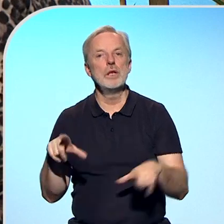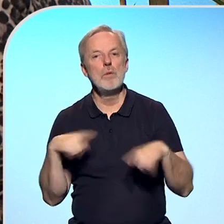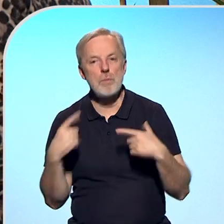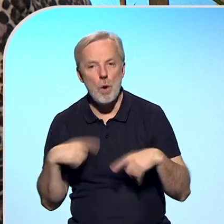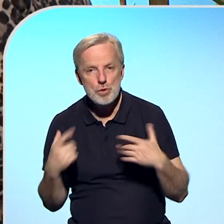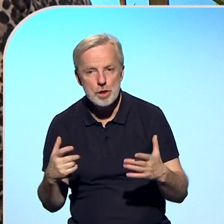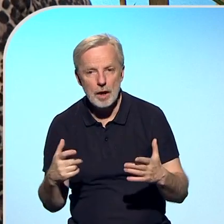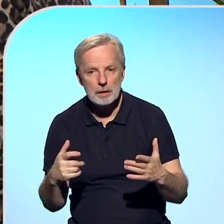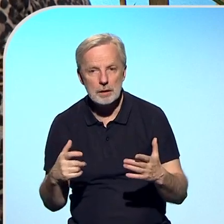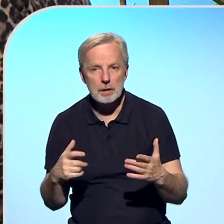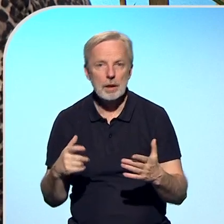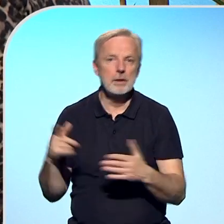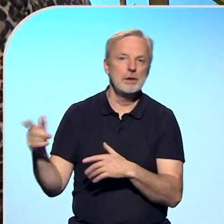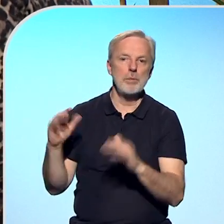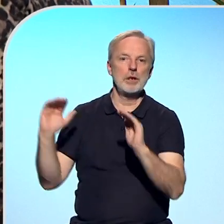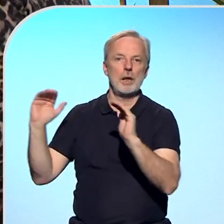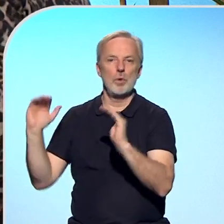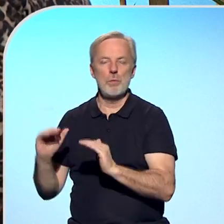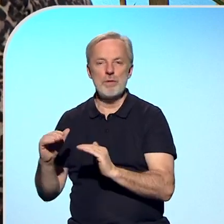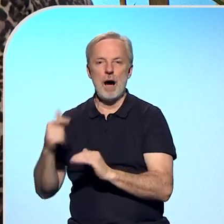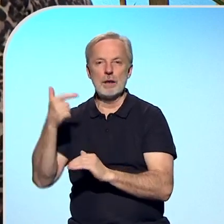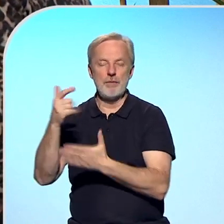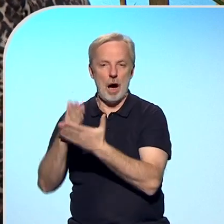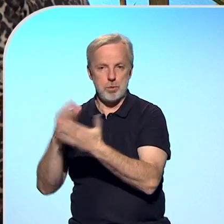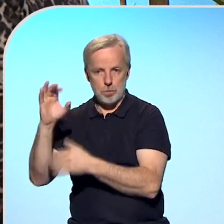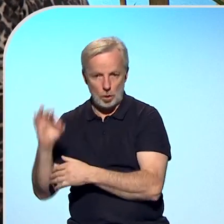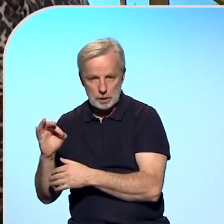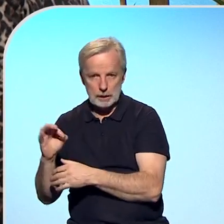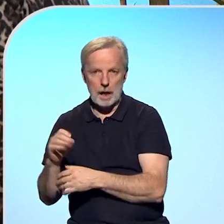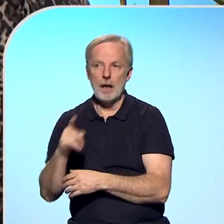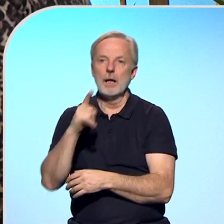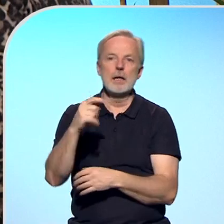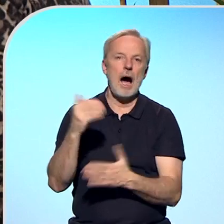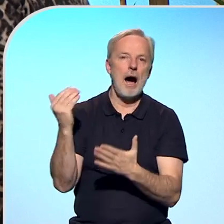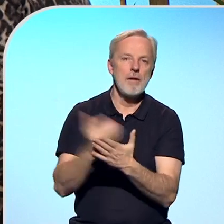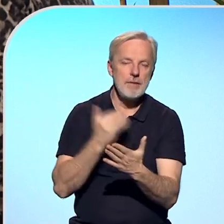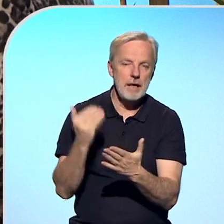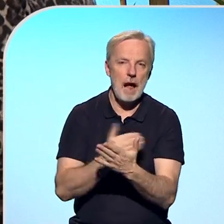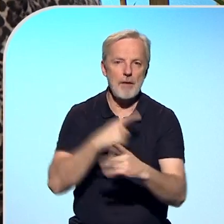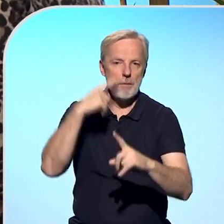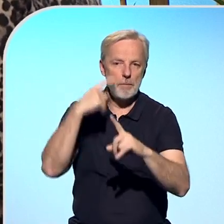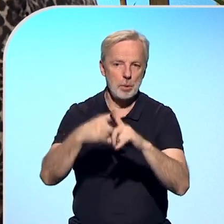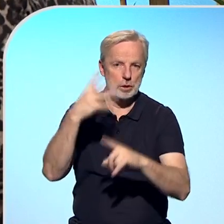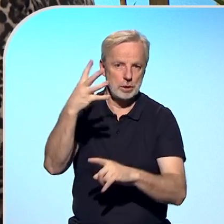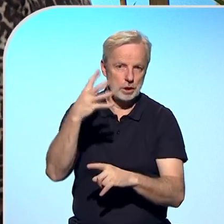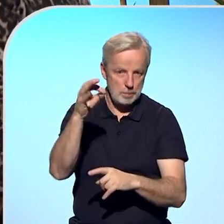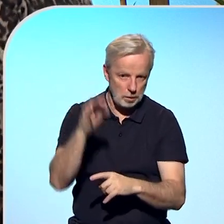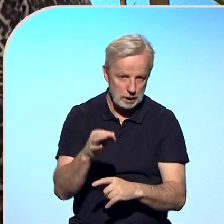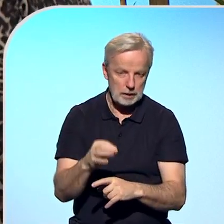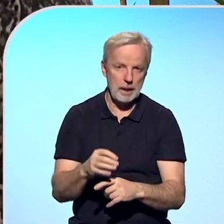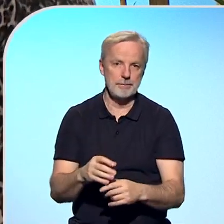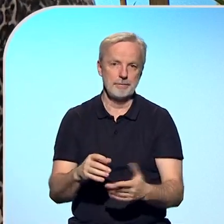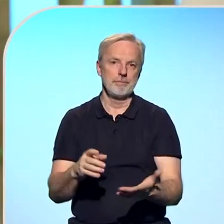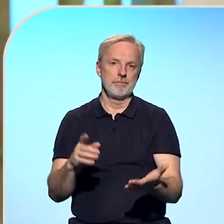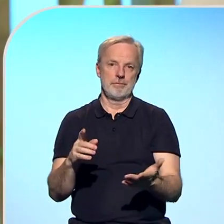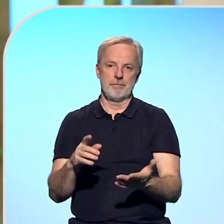platím minus 2,5%, někde zarábám výnos nějakých 3, 4, 5%. Tak se vyplatí mít peníze tam. Tak.